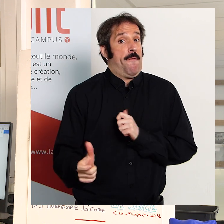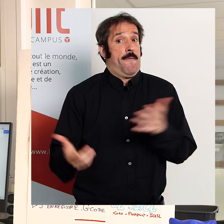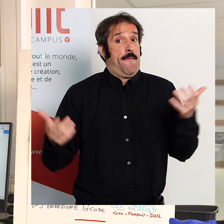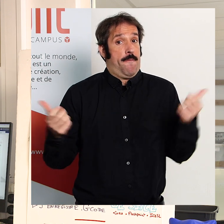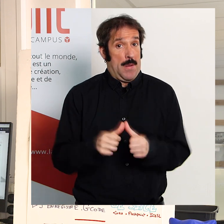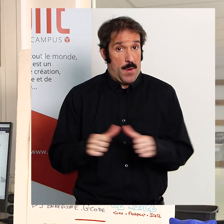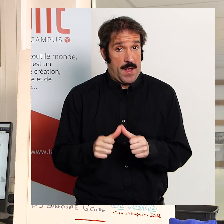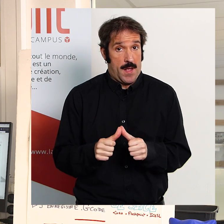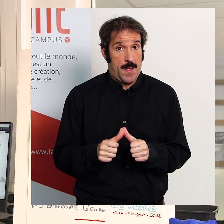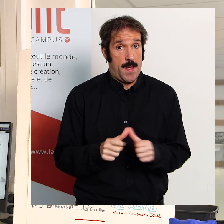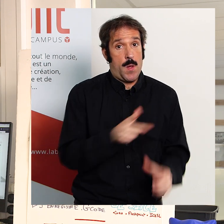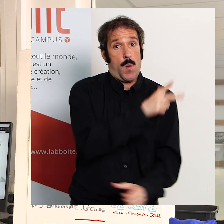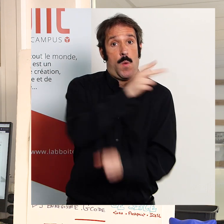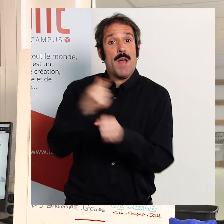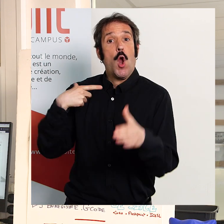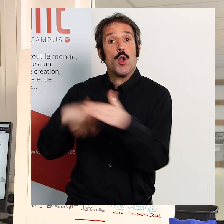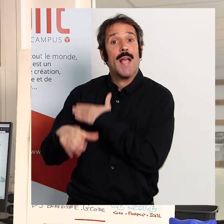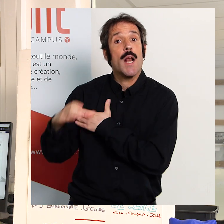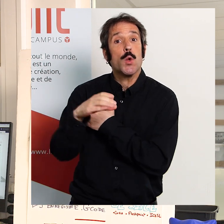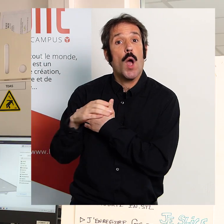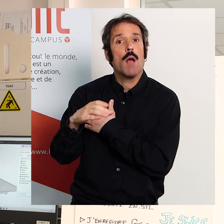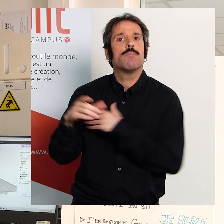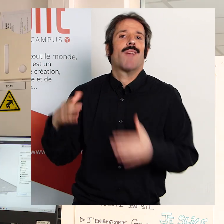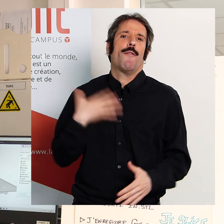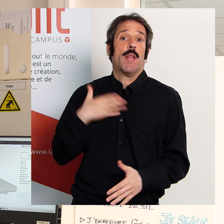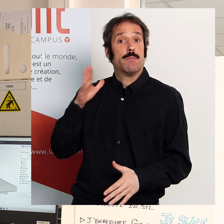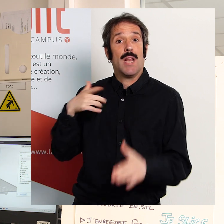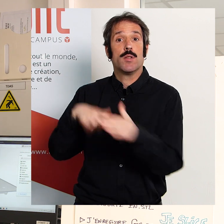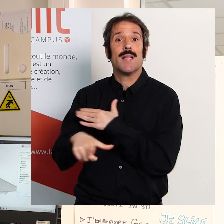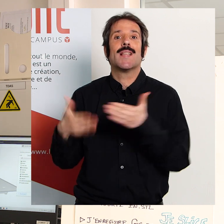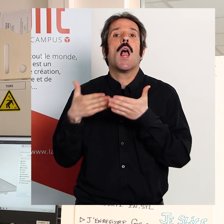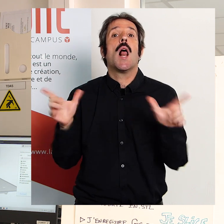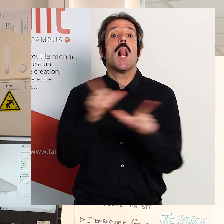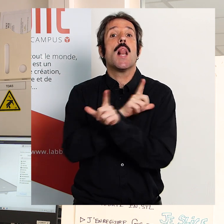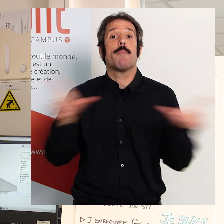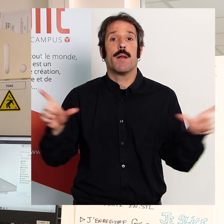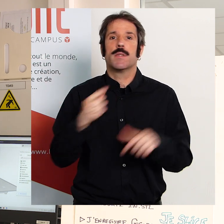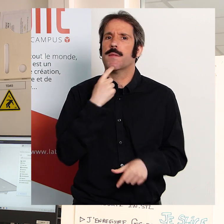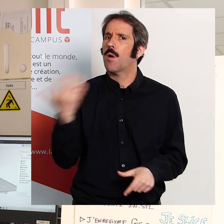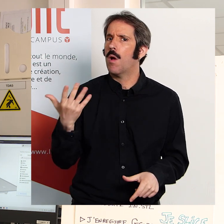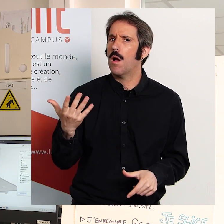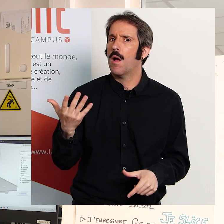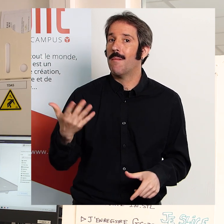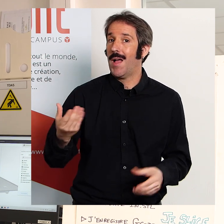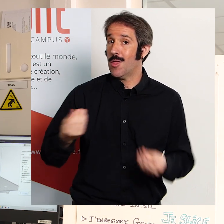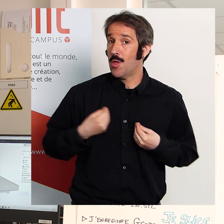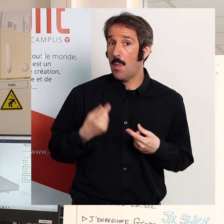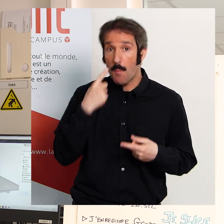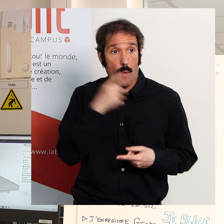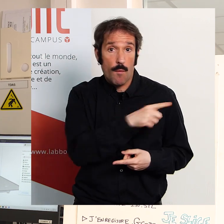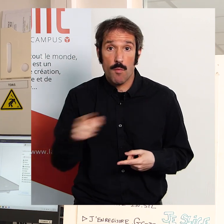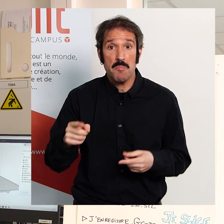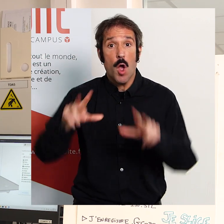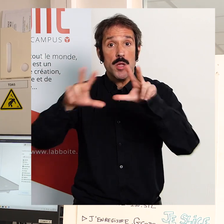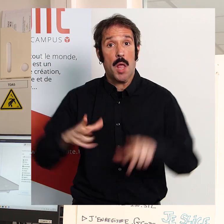Et ensuite, je vais pouvoir l'importer dans Cura. Alors Cura présente l'avantage d'être open source, ce qui